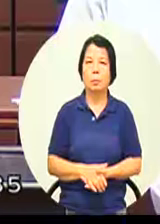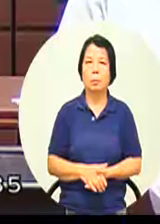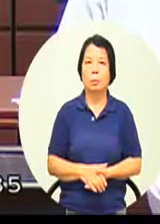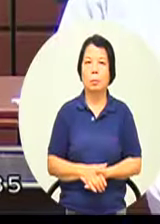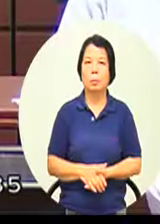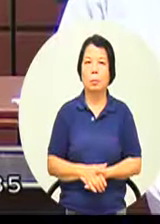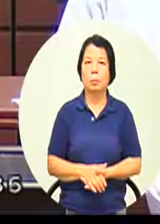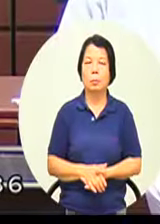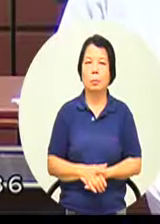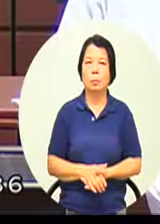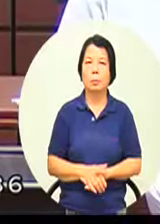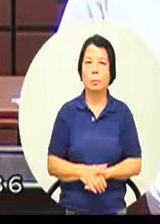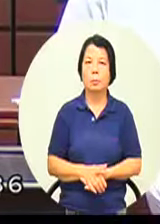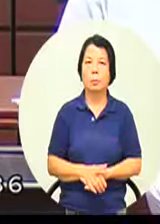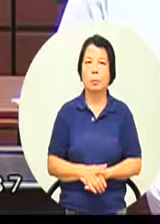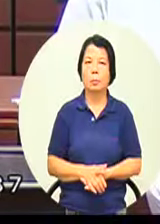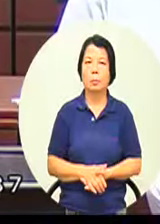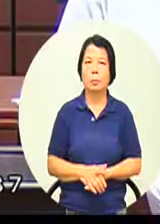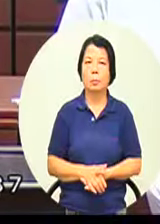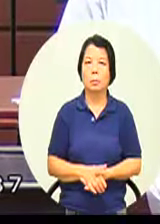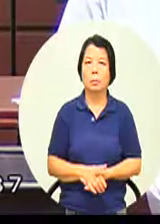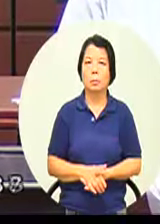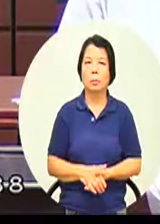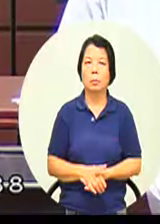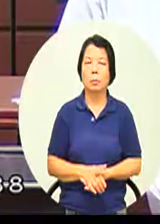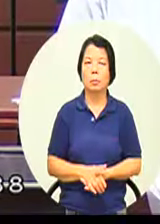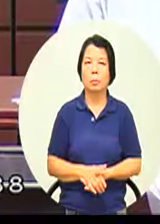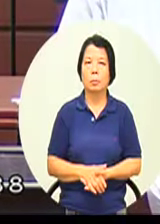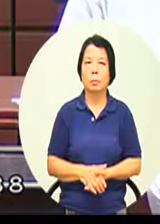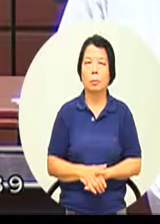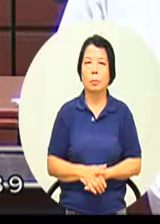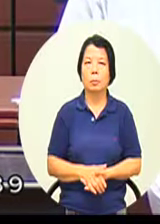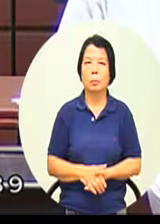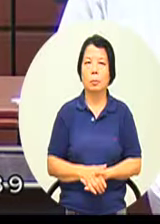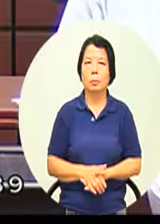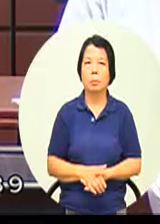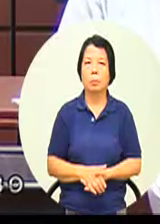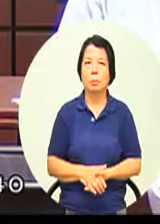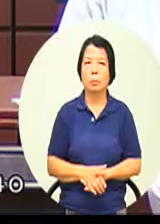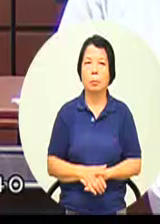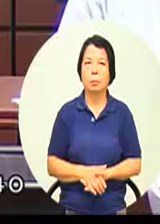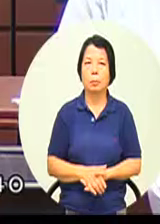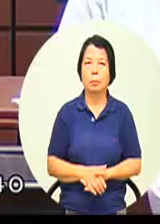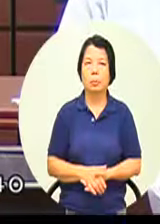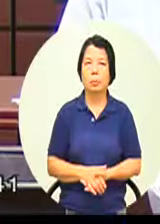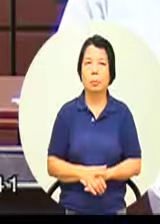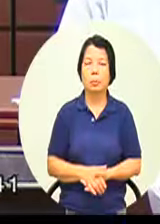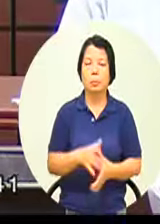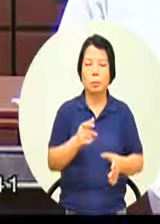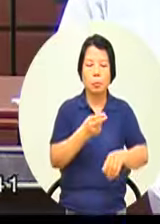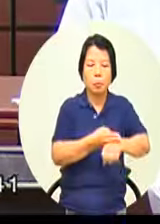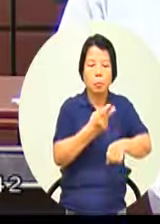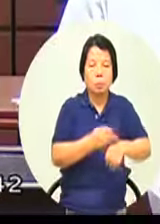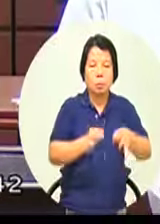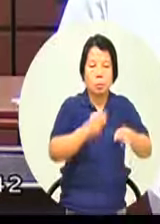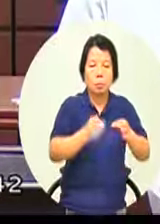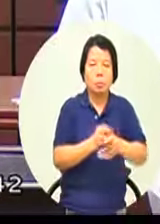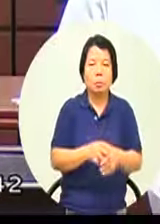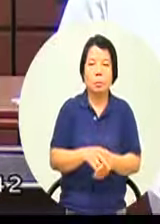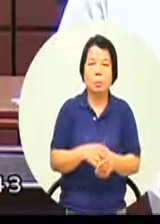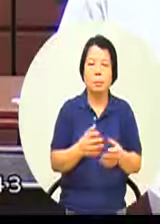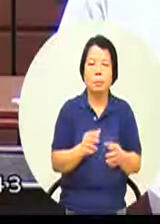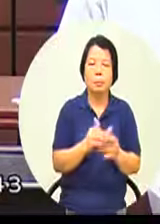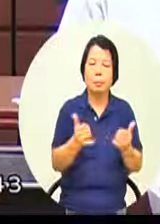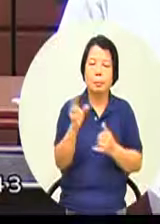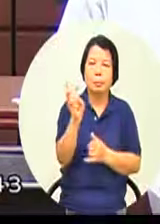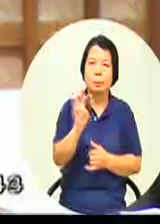吗？ 对呀，一斤啊。 斤还是？ 你讲一公斤没有关系啦。 一斤一公斤差不多30块左右